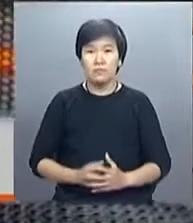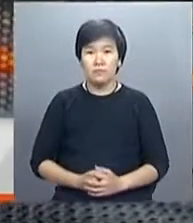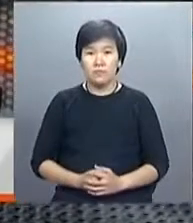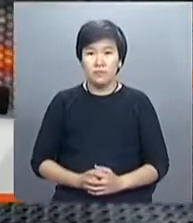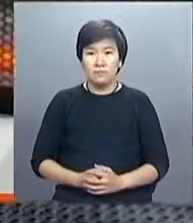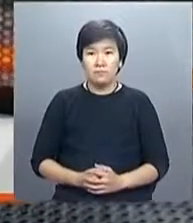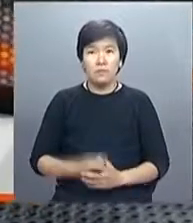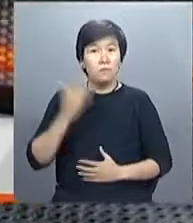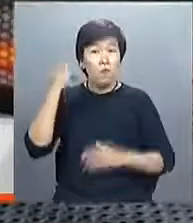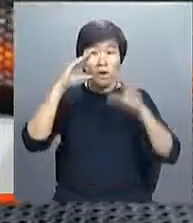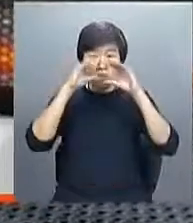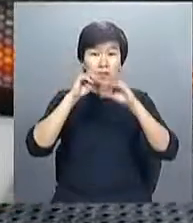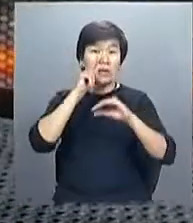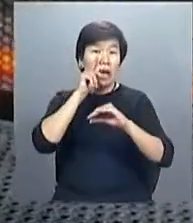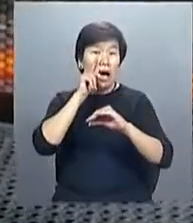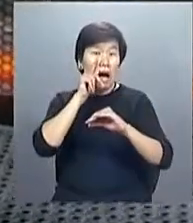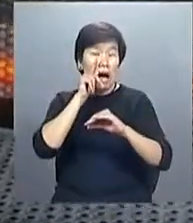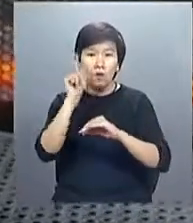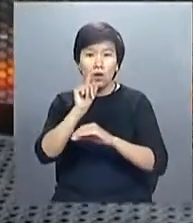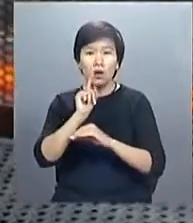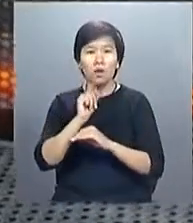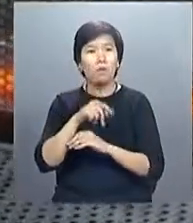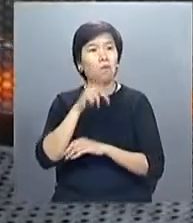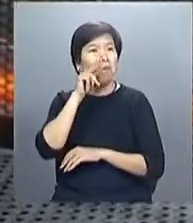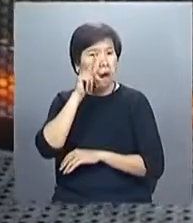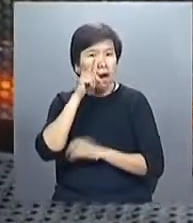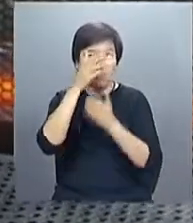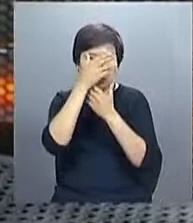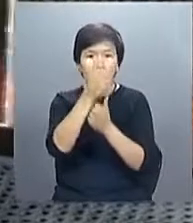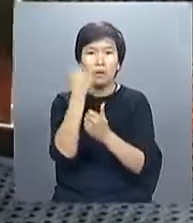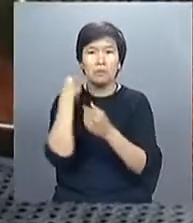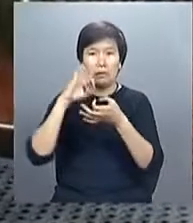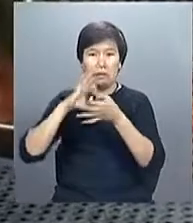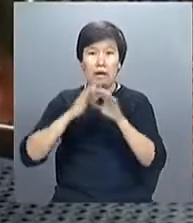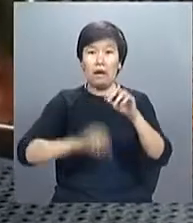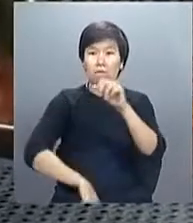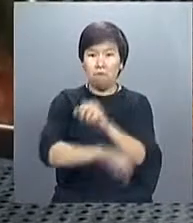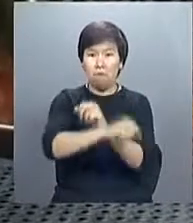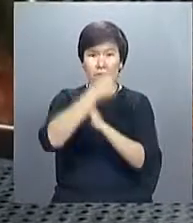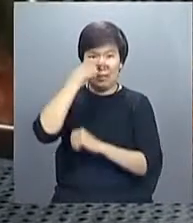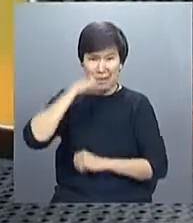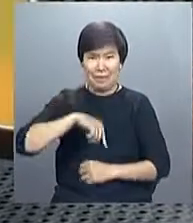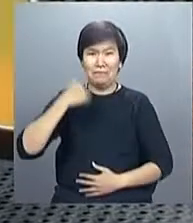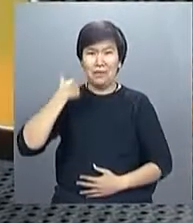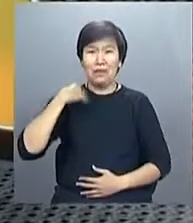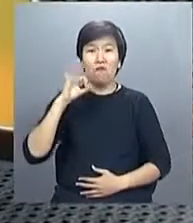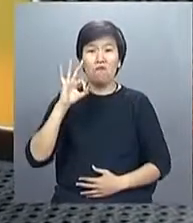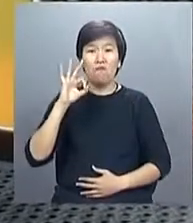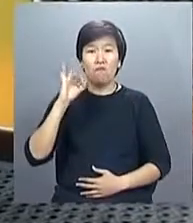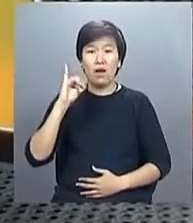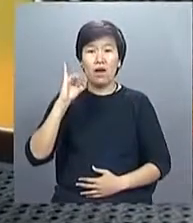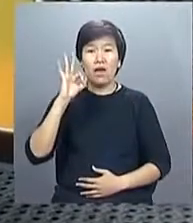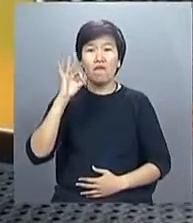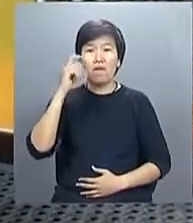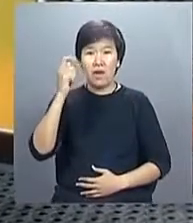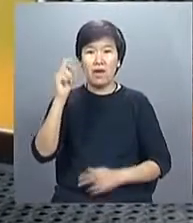สวัสดีค่ะเมื่อคืนมีข่าวด่วนที่สร้างความสนใจต่อสื่อมวลชนวงการกีฬาโดยเฉพาะวงการฟุตบอลไทยเป็นอย่างมากนะคะเพราะว่าฟีฟ่าสั่งถอดกรรมการสมาค